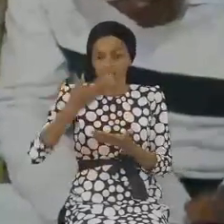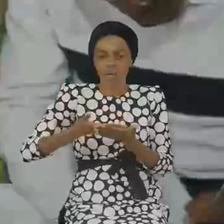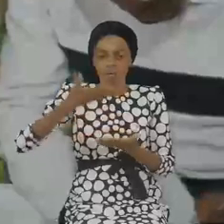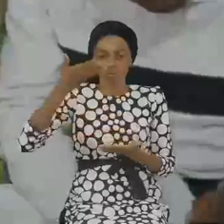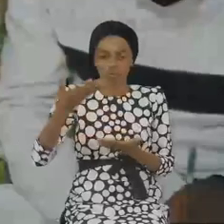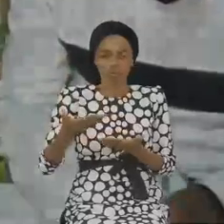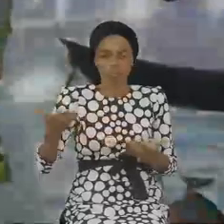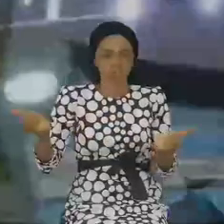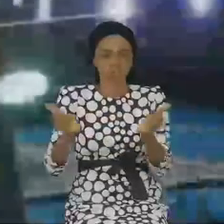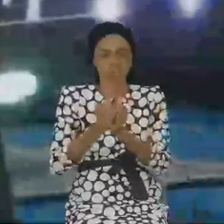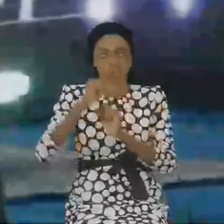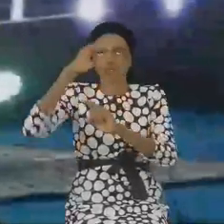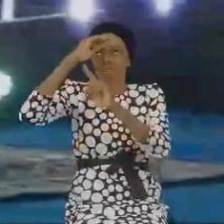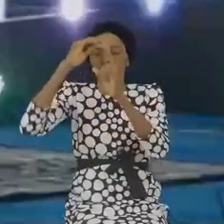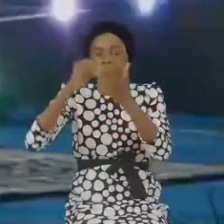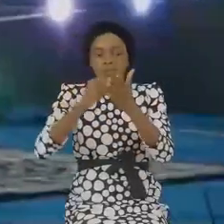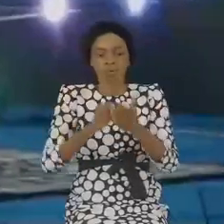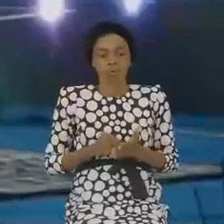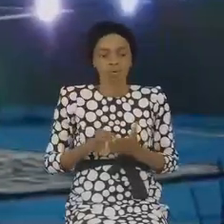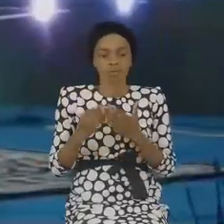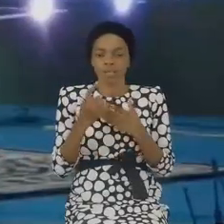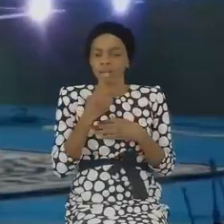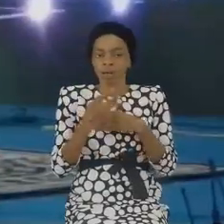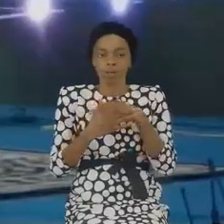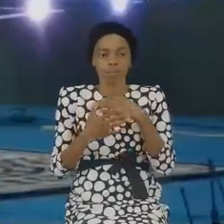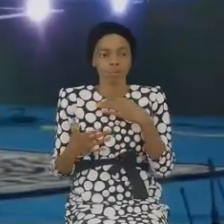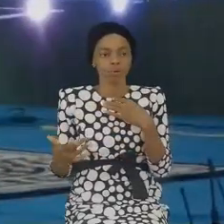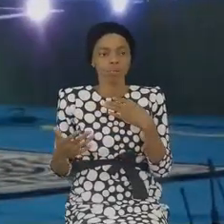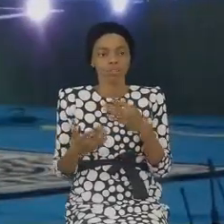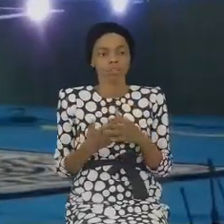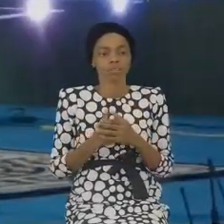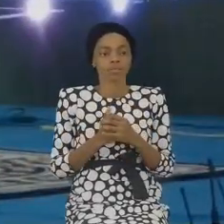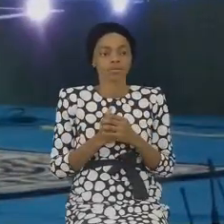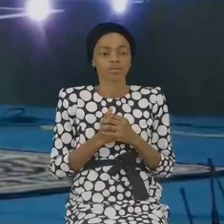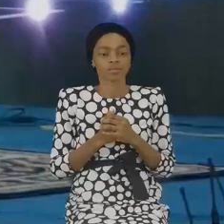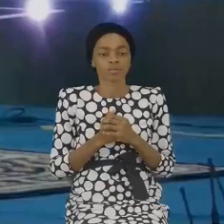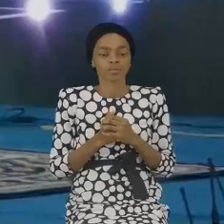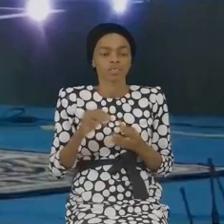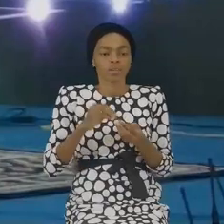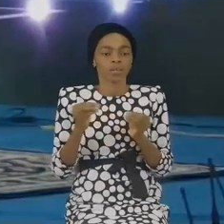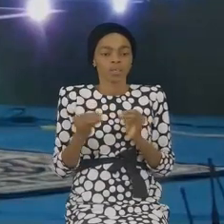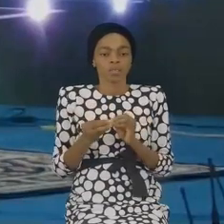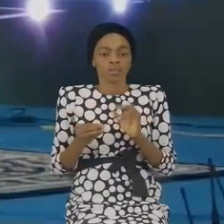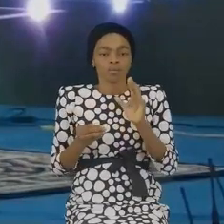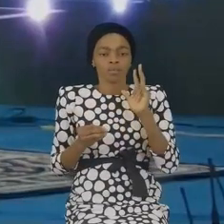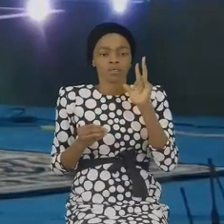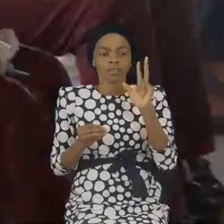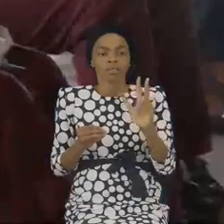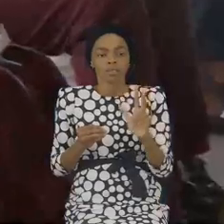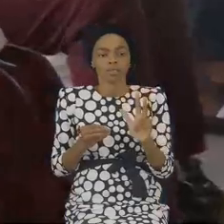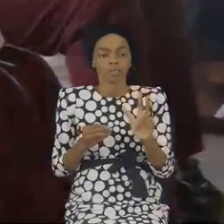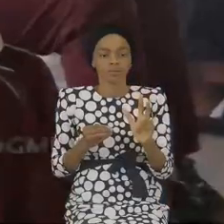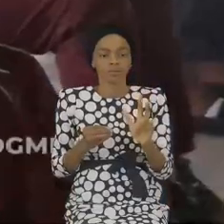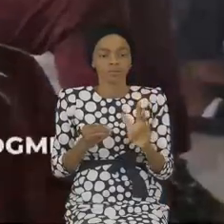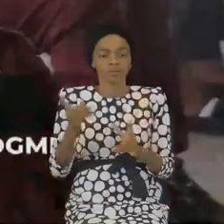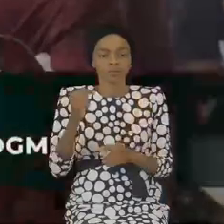propre sang. Voyons troisième élément maintenant. La prévention appropriée des